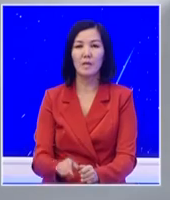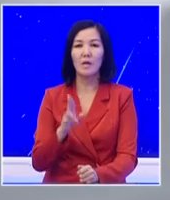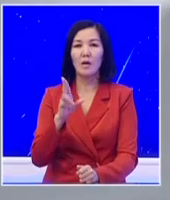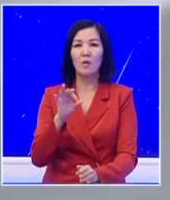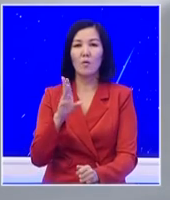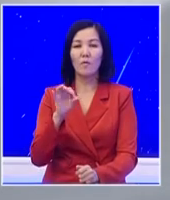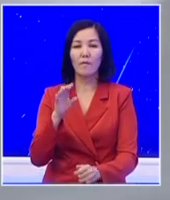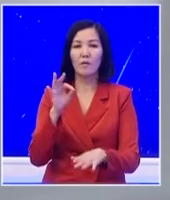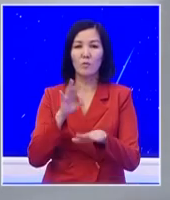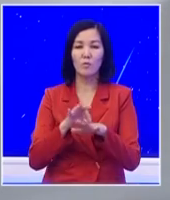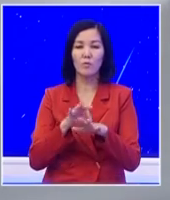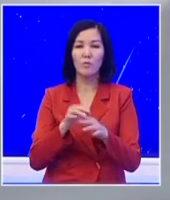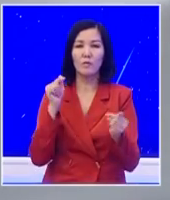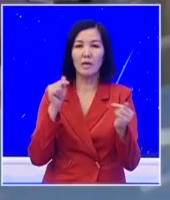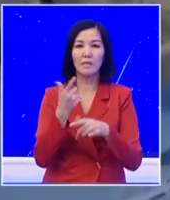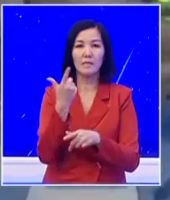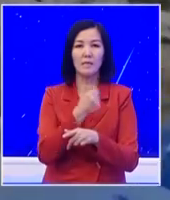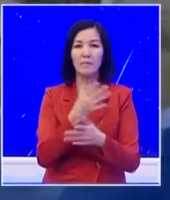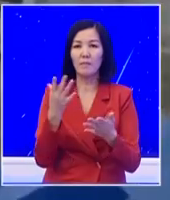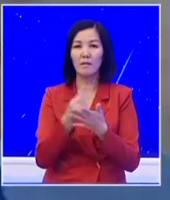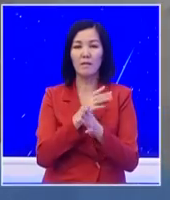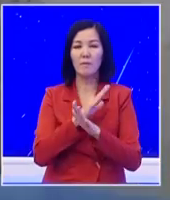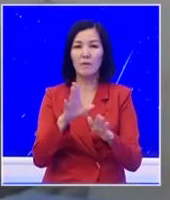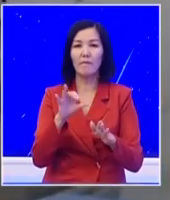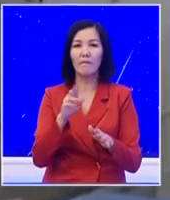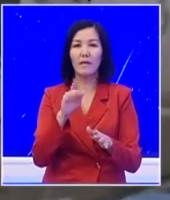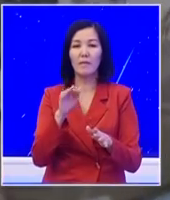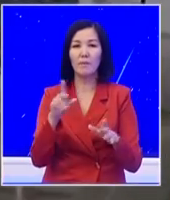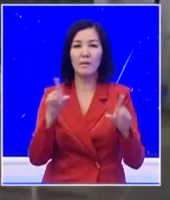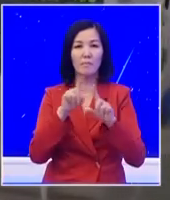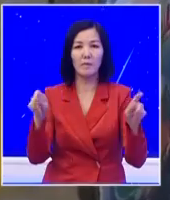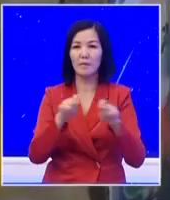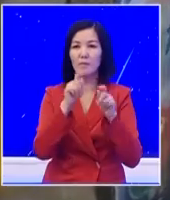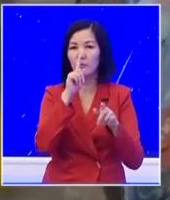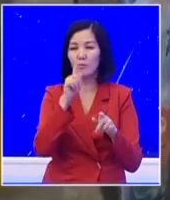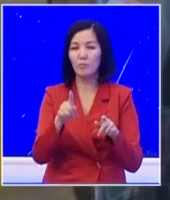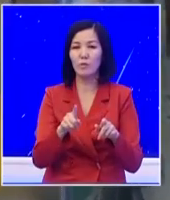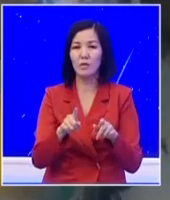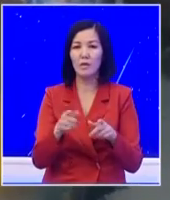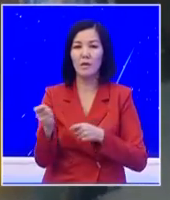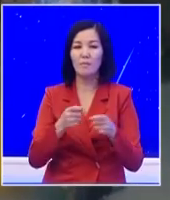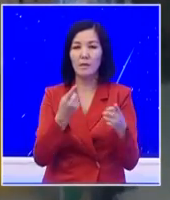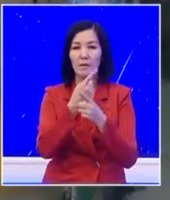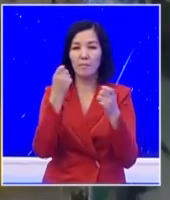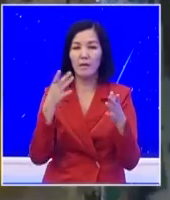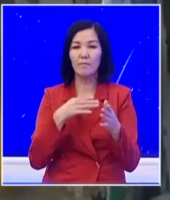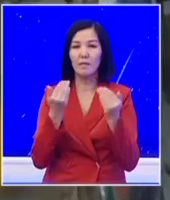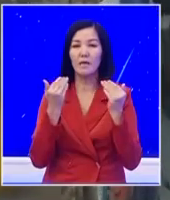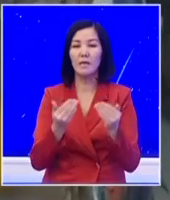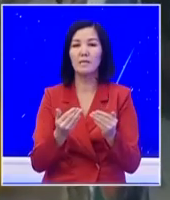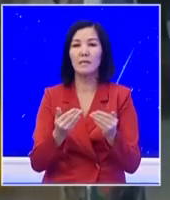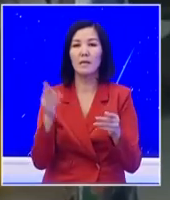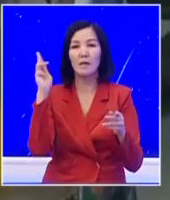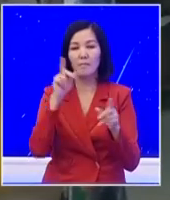COVID-19 инфекциясына қарсы екпе табылмайынша Филиппинде мектептер ашылмайды. Бұл туралы жергілікті билік мәлімдеді. Олар қазір